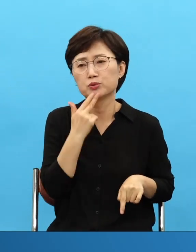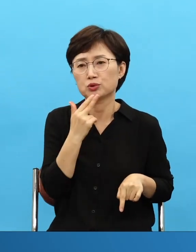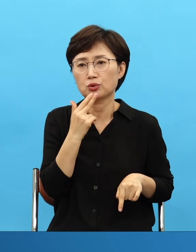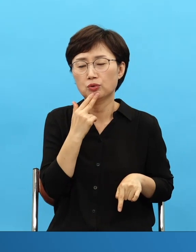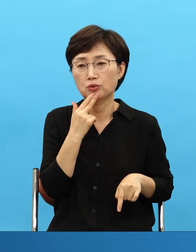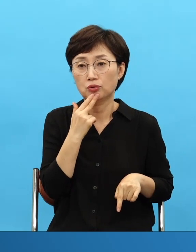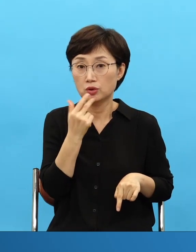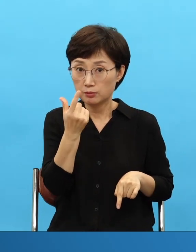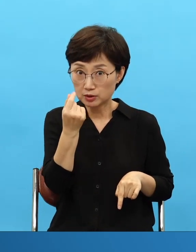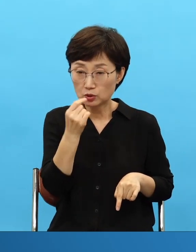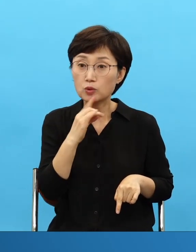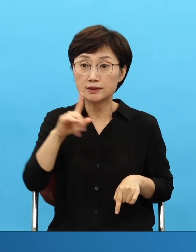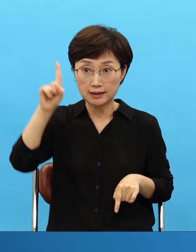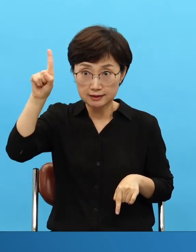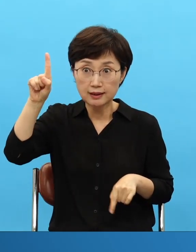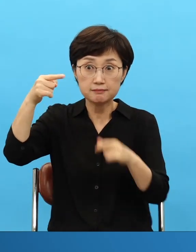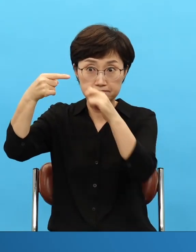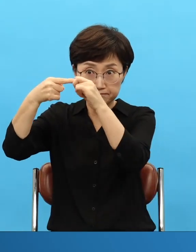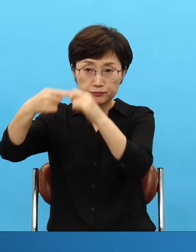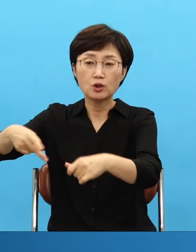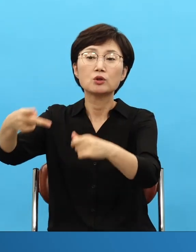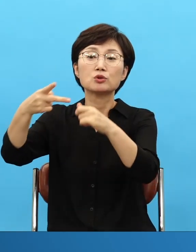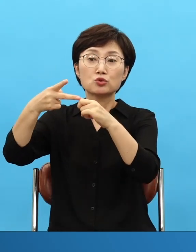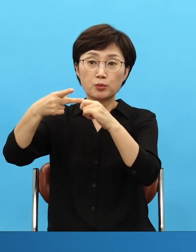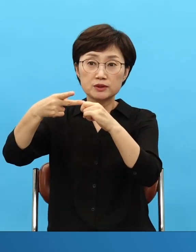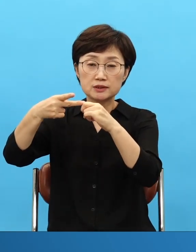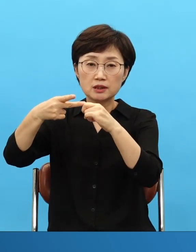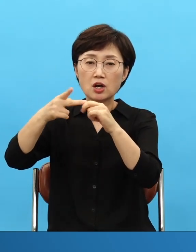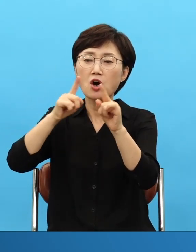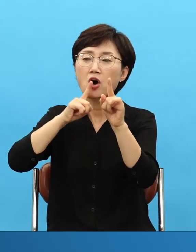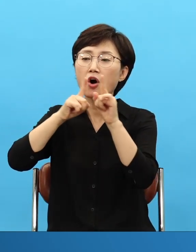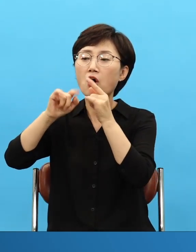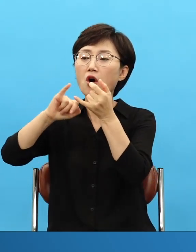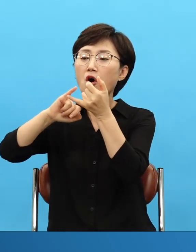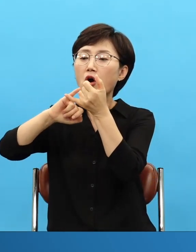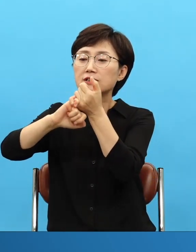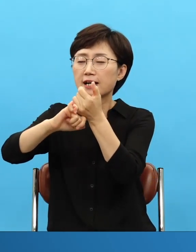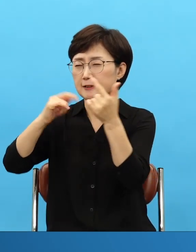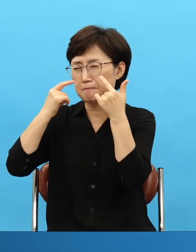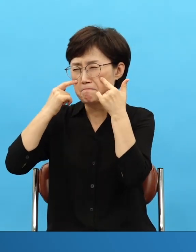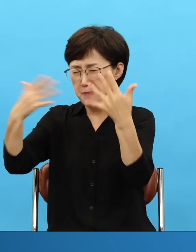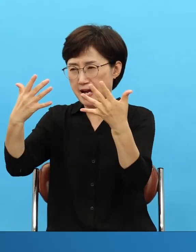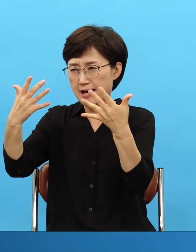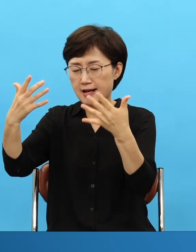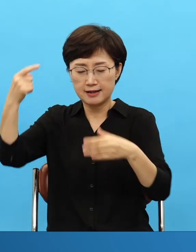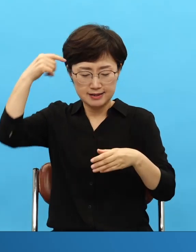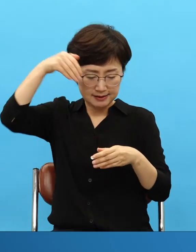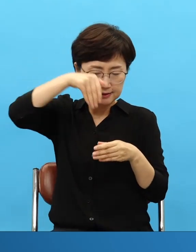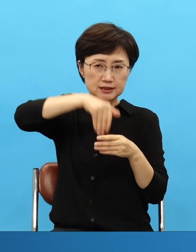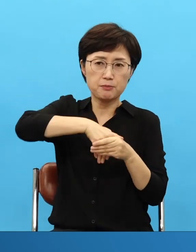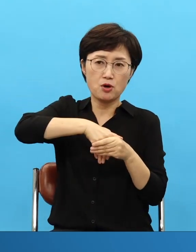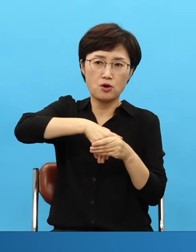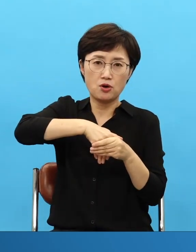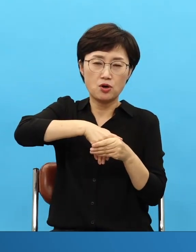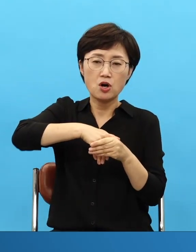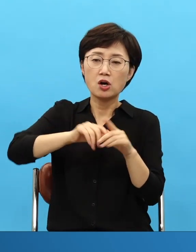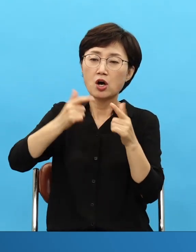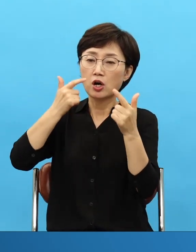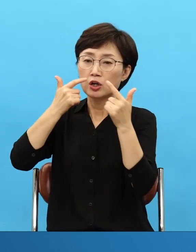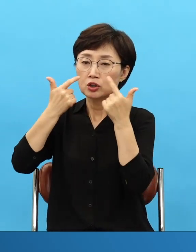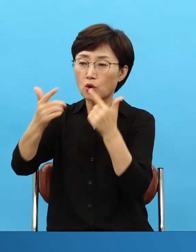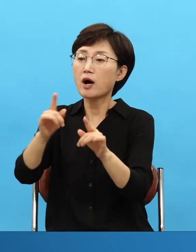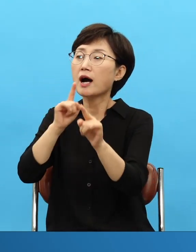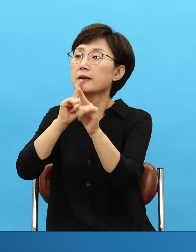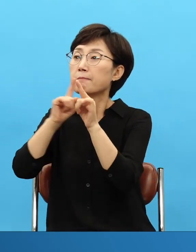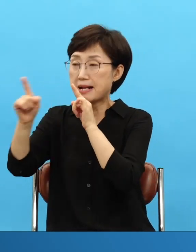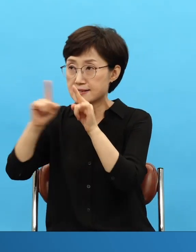정확한 언약의 말씀의 망대를 여러분 안에 심으라. You must plant inside yourselves the partisan of the